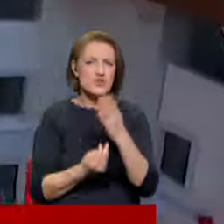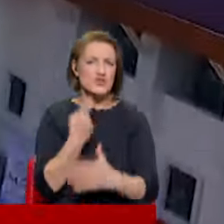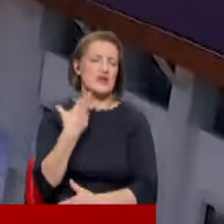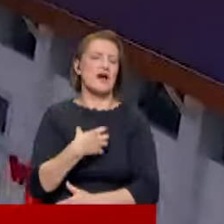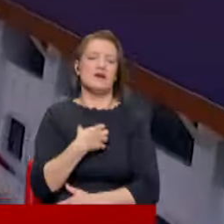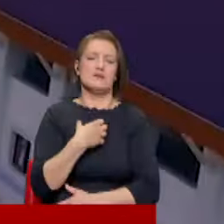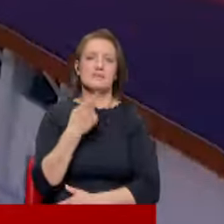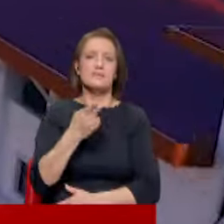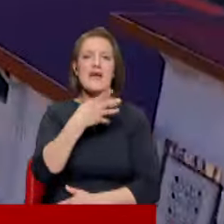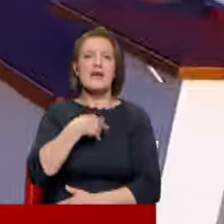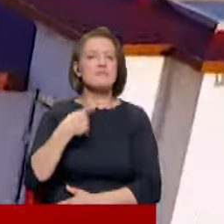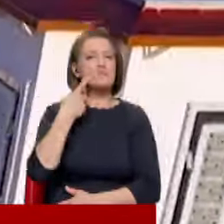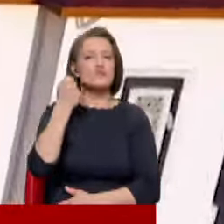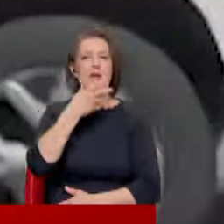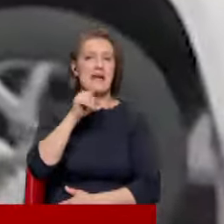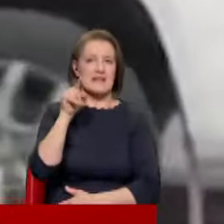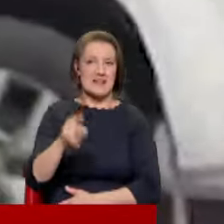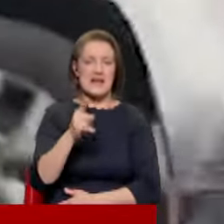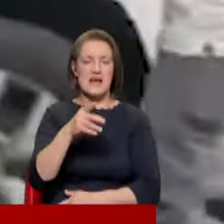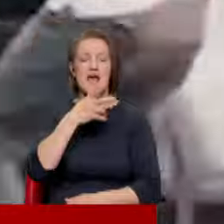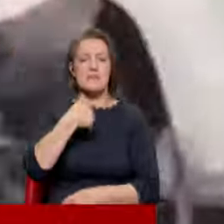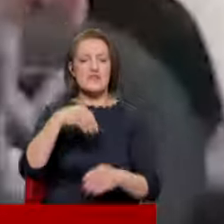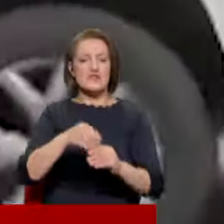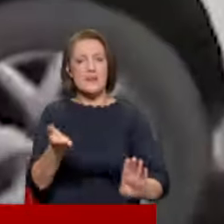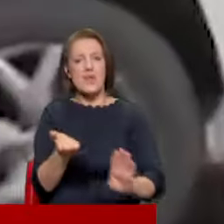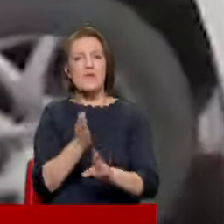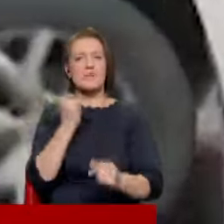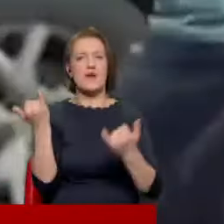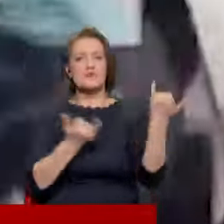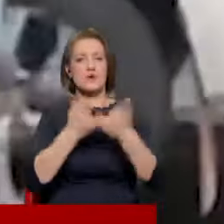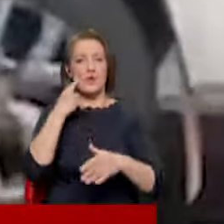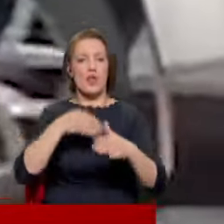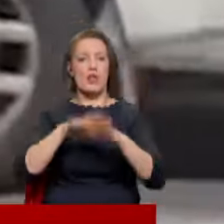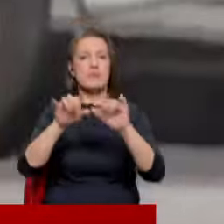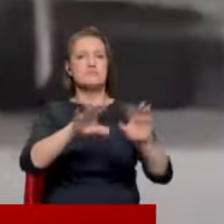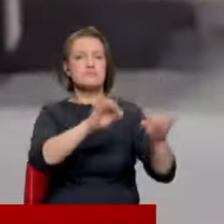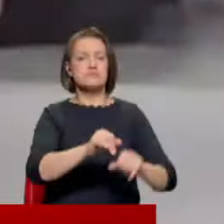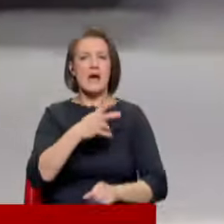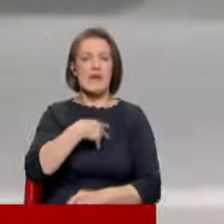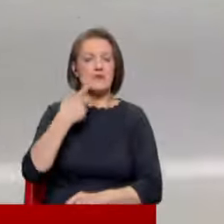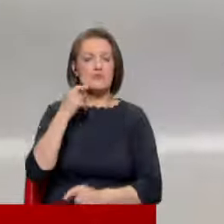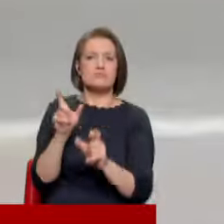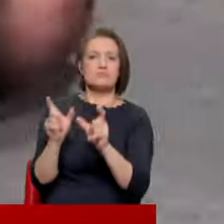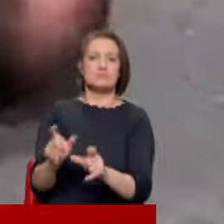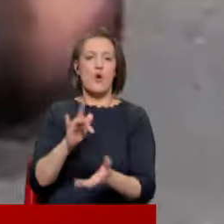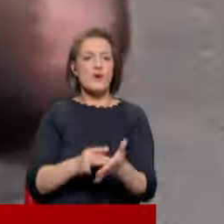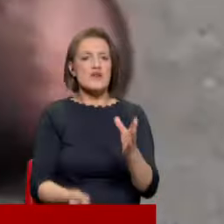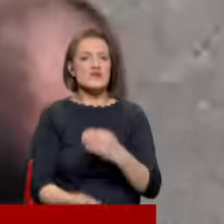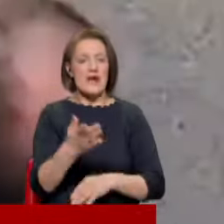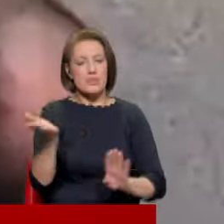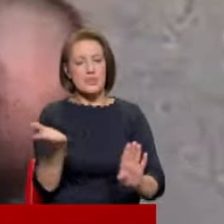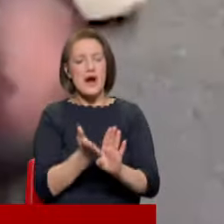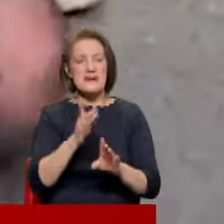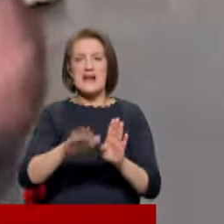emekli Emniyet Müdürü Hanife Avcı emniyette yapılanma ve darbe tartışmasında gözaltına alınan emniyet müdürlerini savundu ortaya atılan darbe